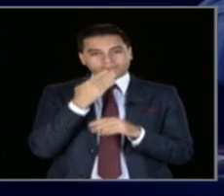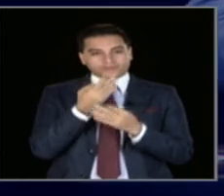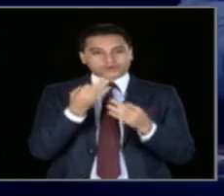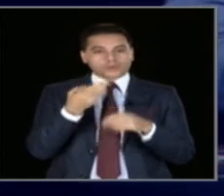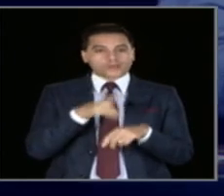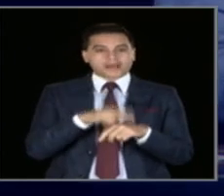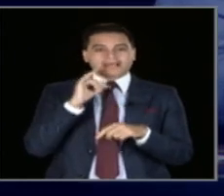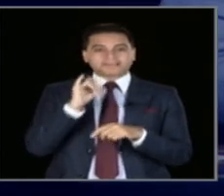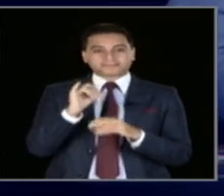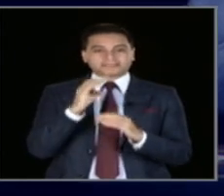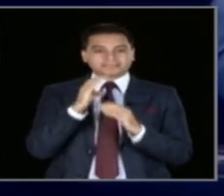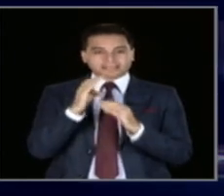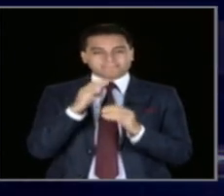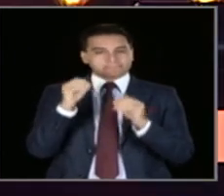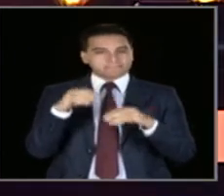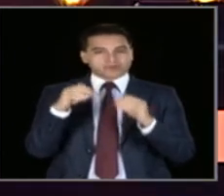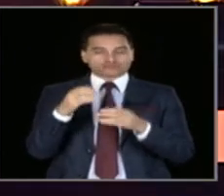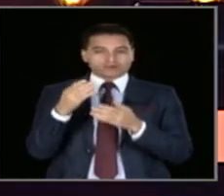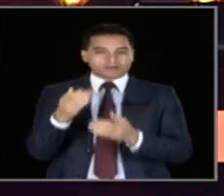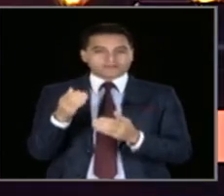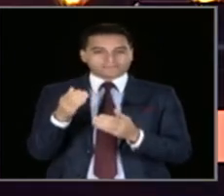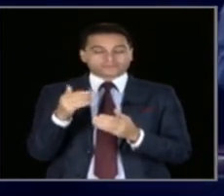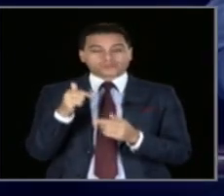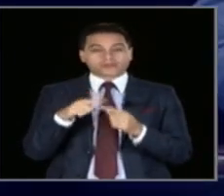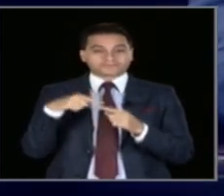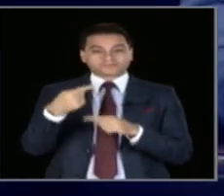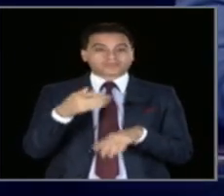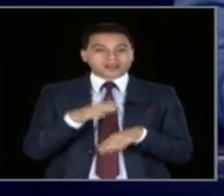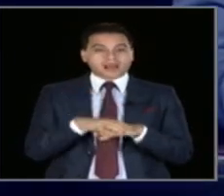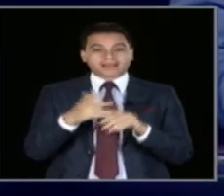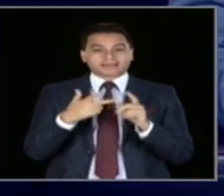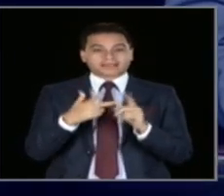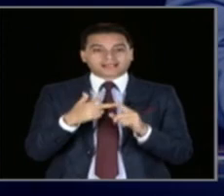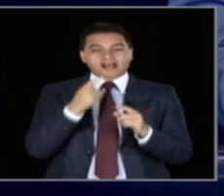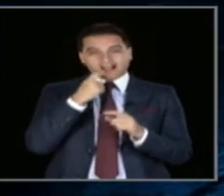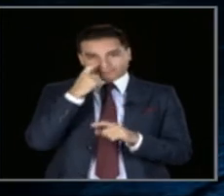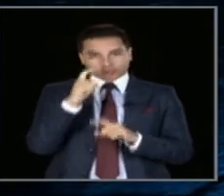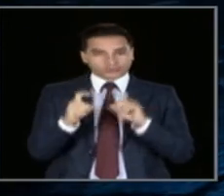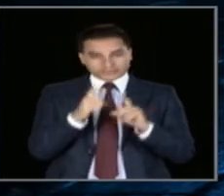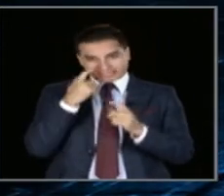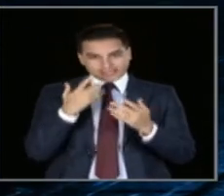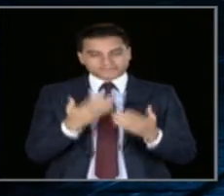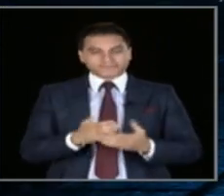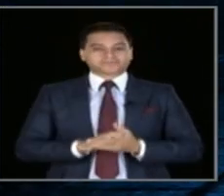نقطة لحد دلوقتي. ما شاء الله عليك. ودلوقتي مع الفقرة الثالثة، فقرة الفنون.